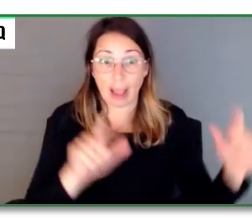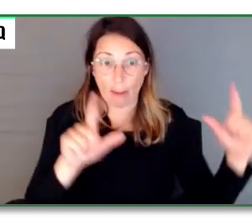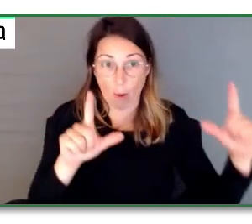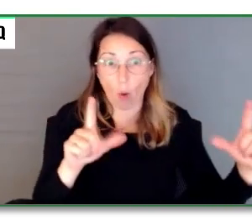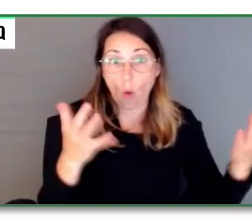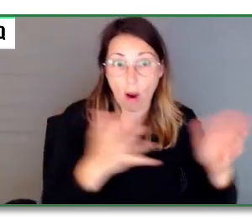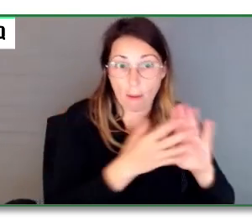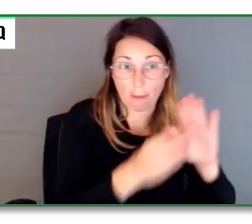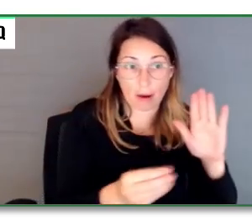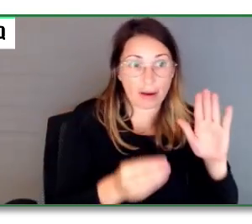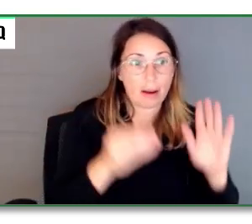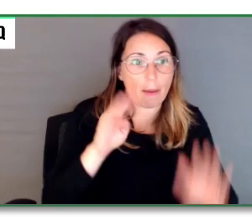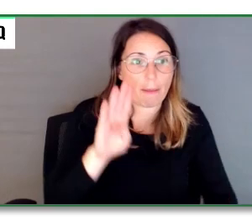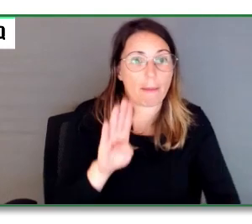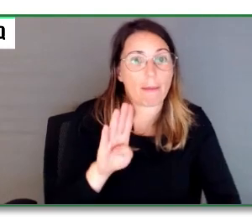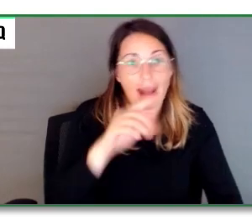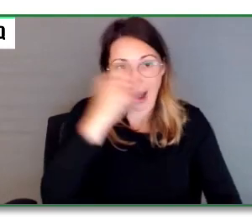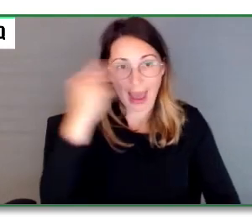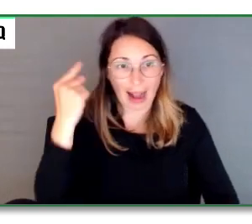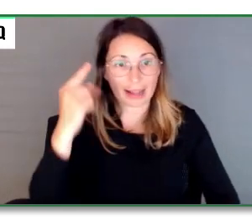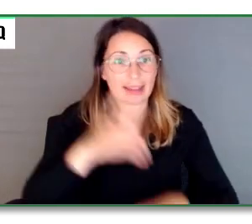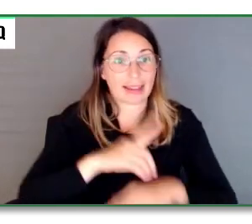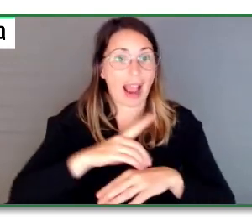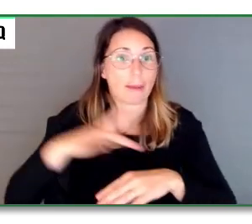Black Diamond qu'on utilise depuis